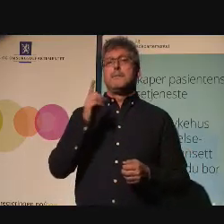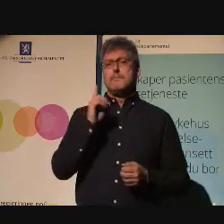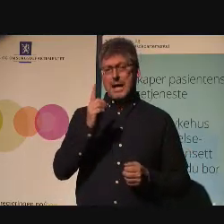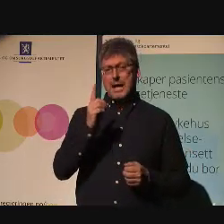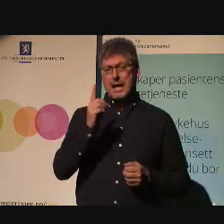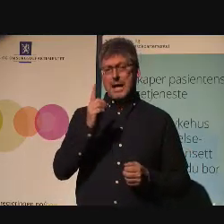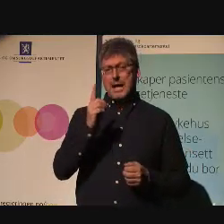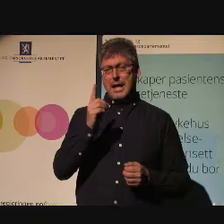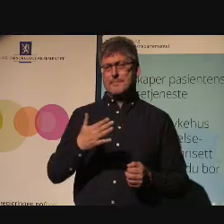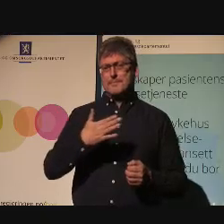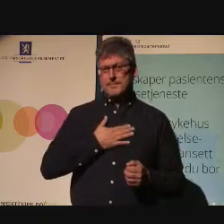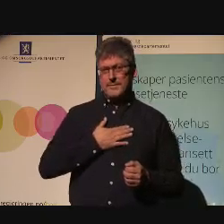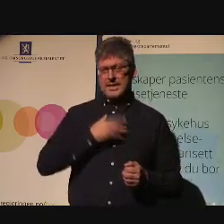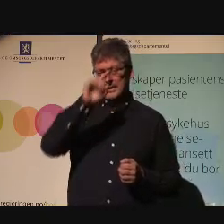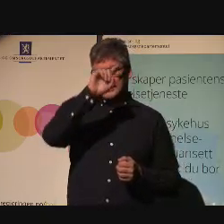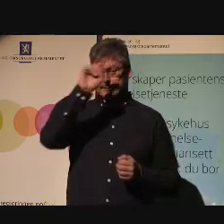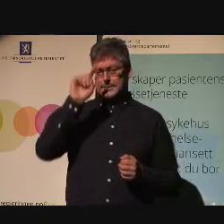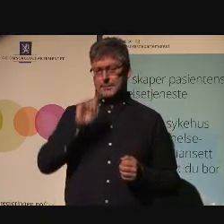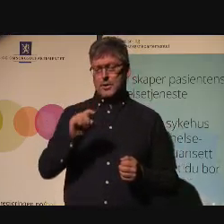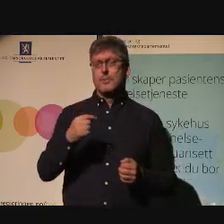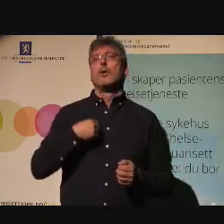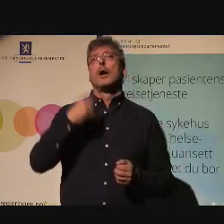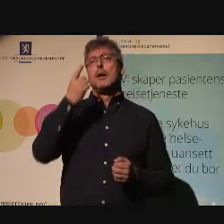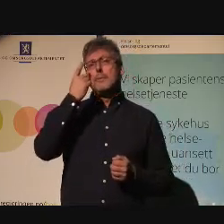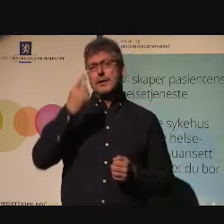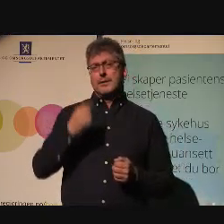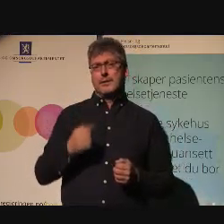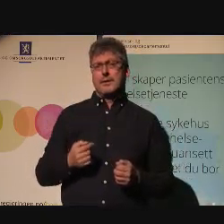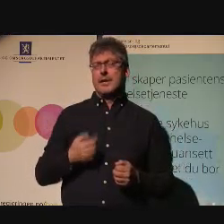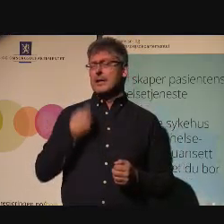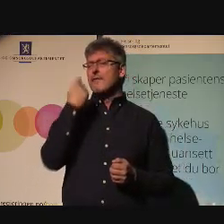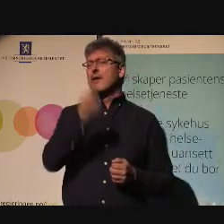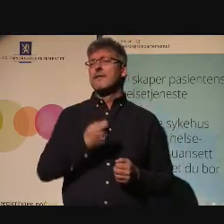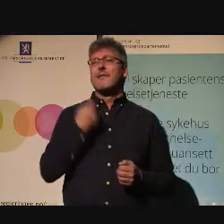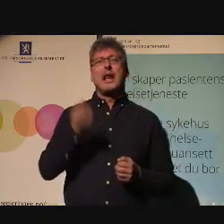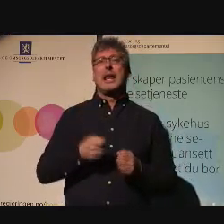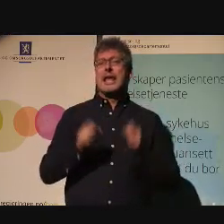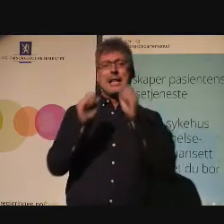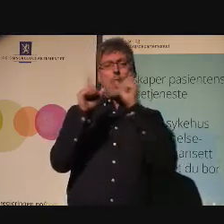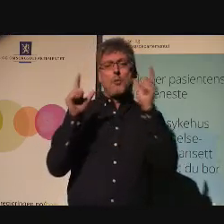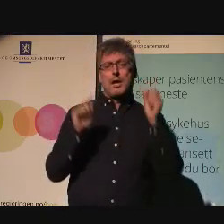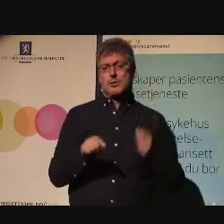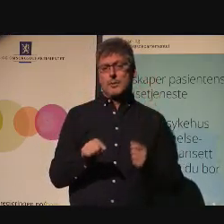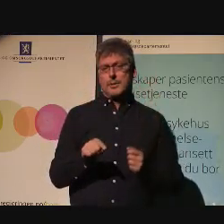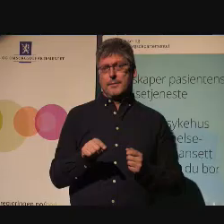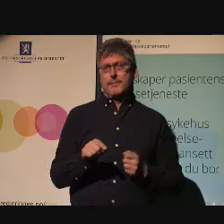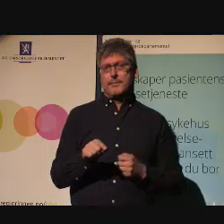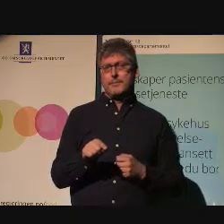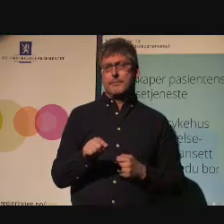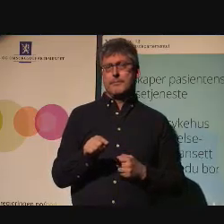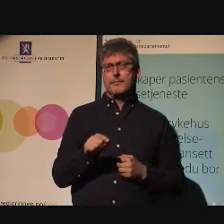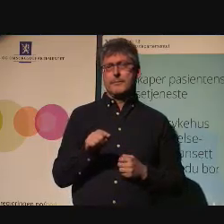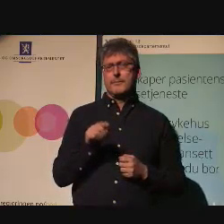mitt store spørsmål er, og det mener jeg har fått alt for lite oppmerksomhet, det er jo